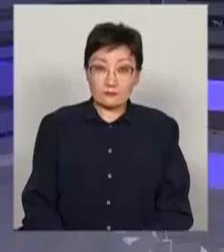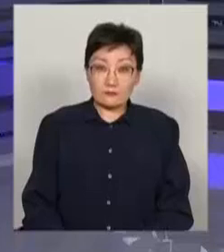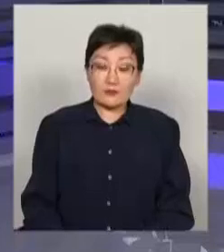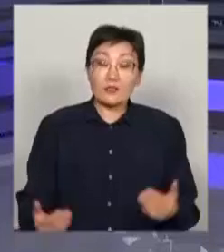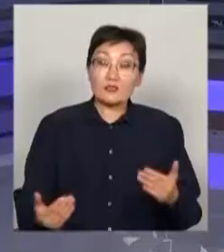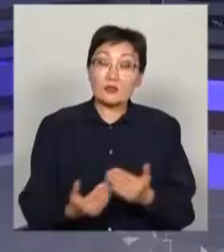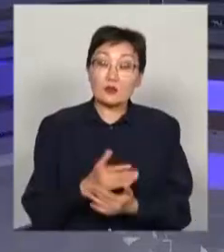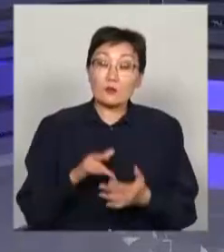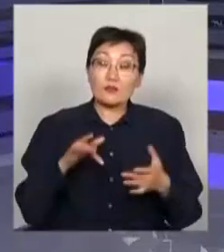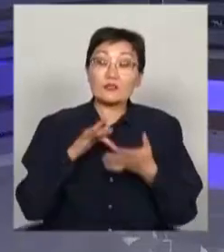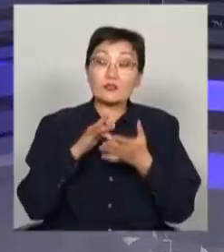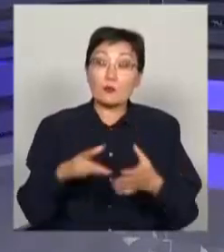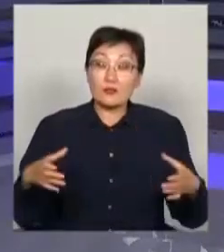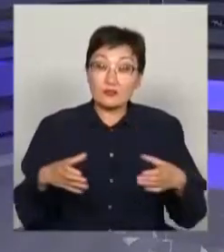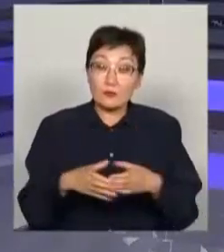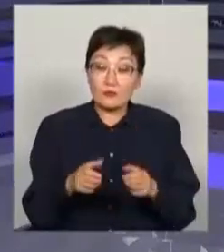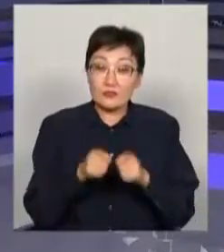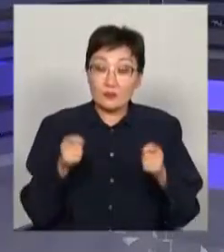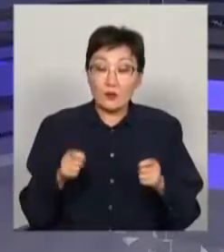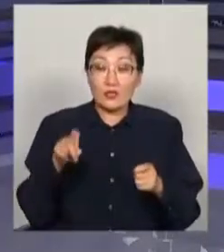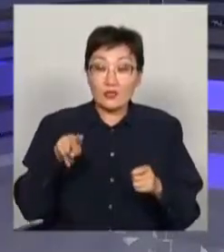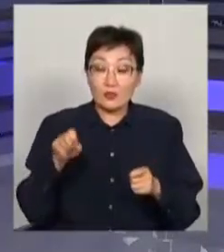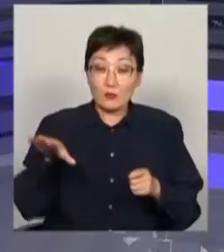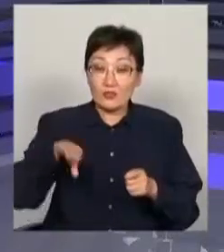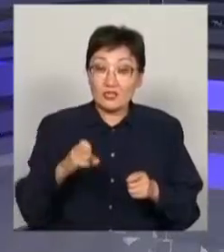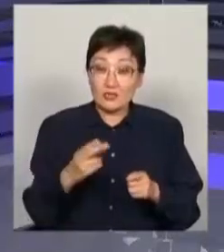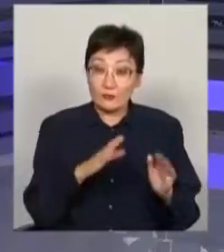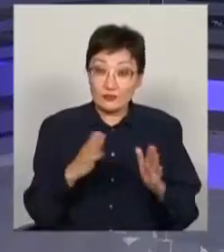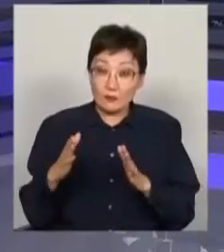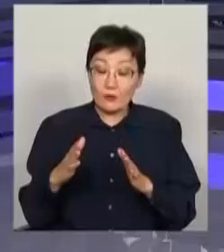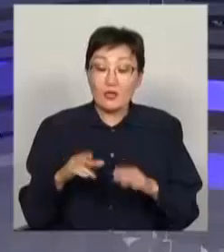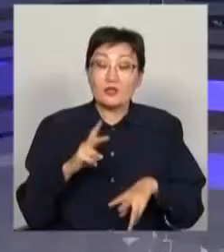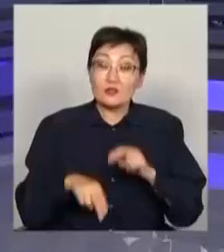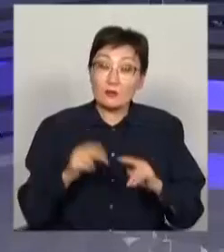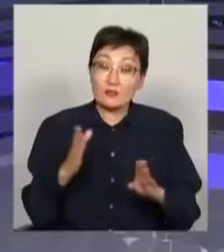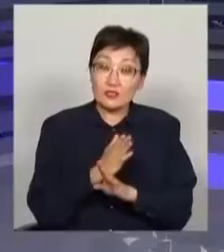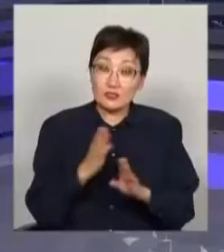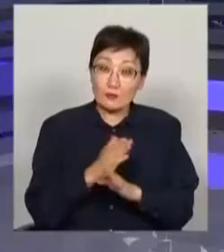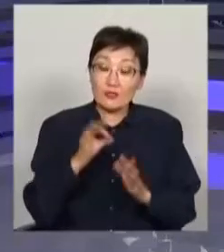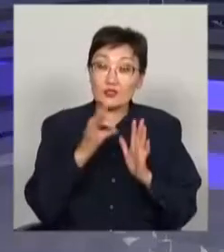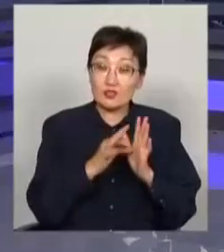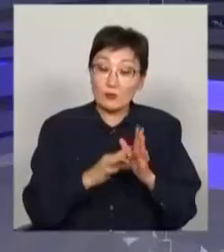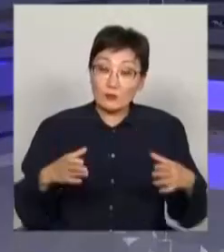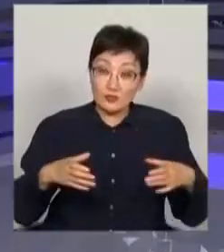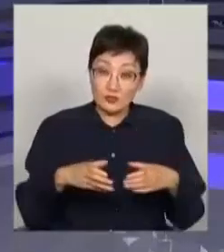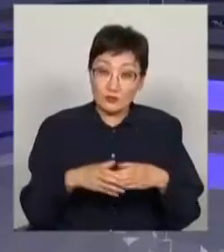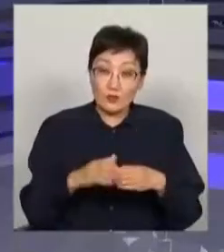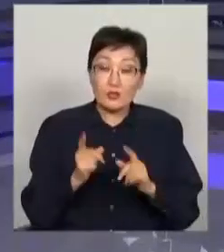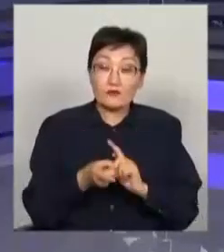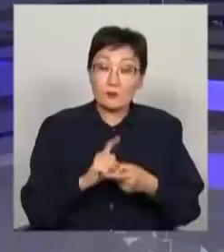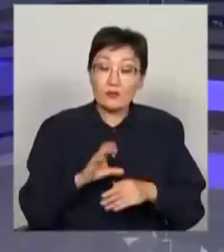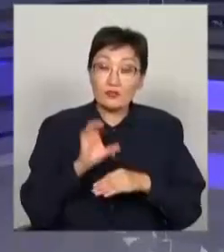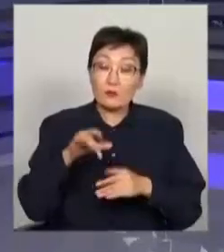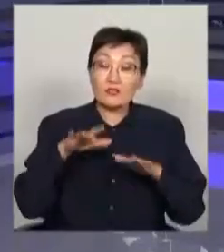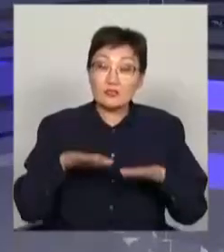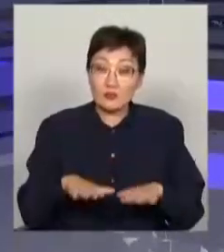новый виде центр для туристов открылся ввели алатауском нацпарке возведенный по экологическим принципам комплекс станет отправной точкой